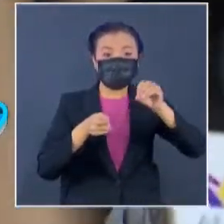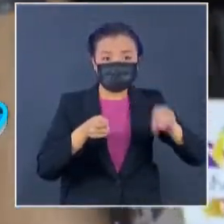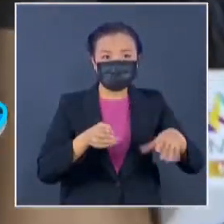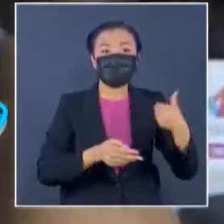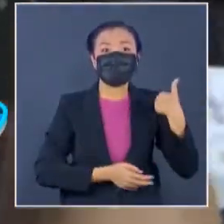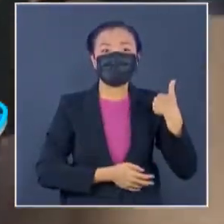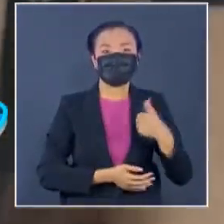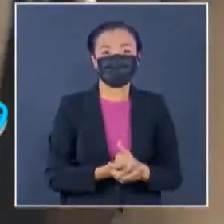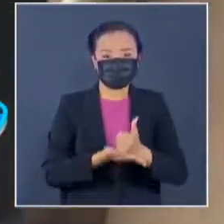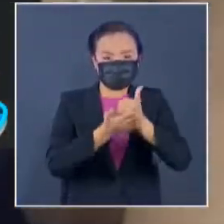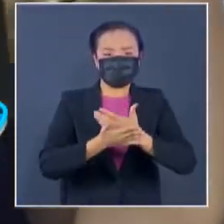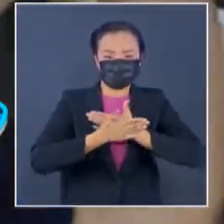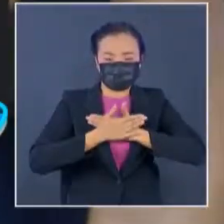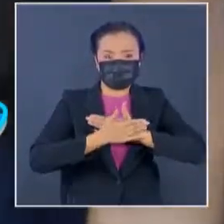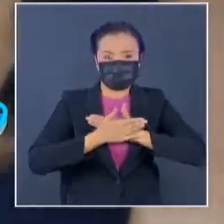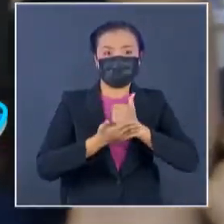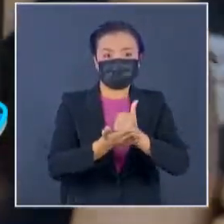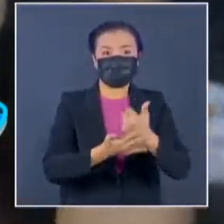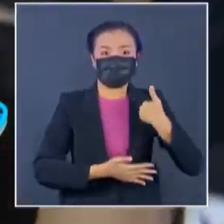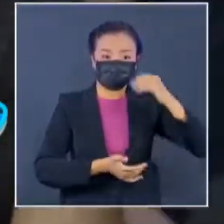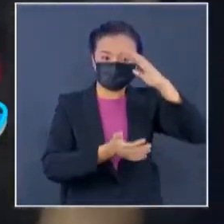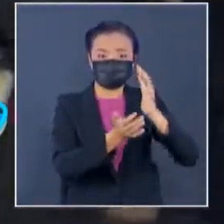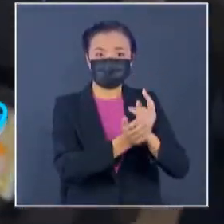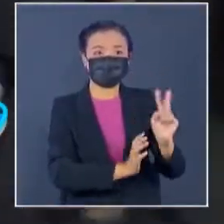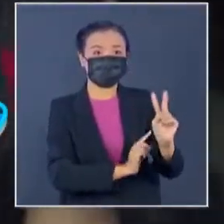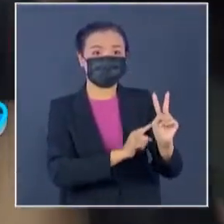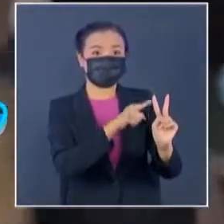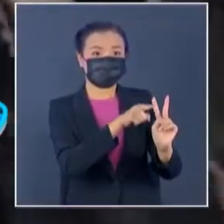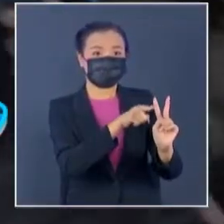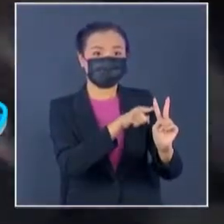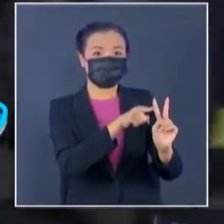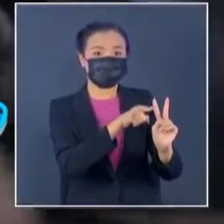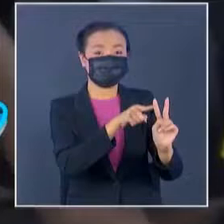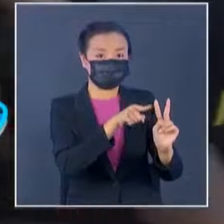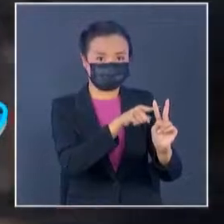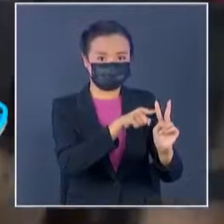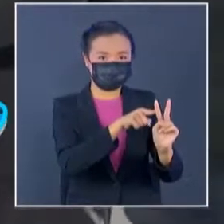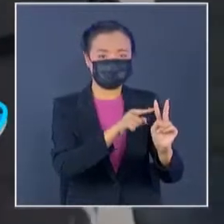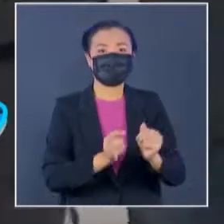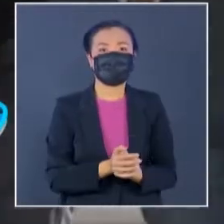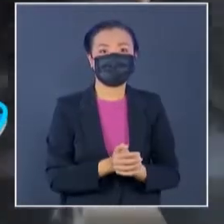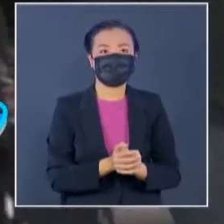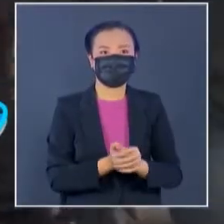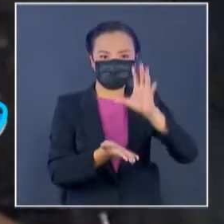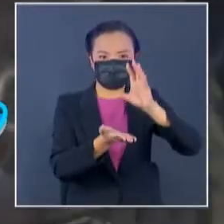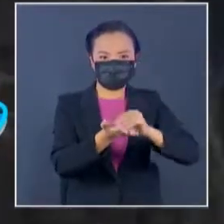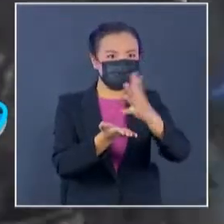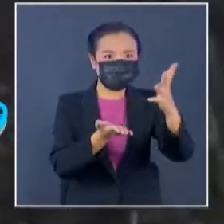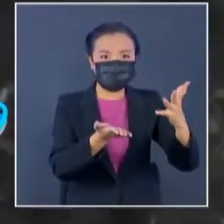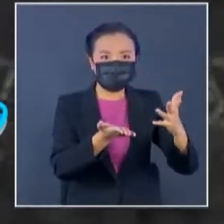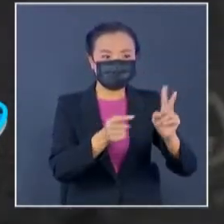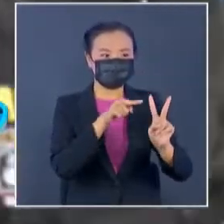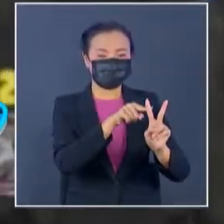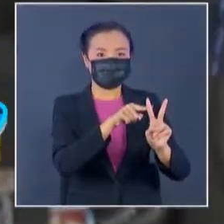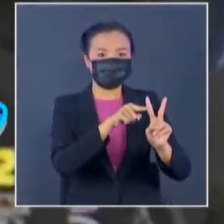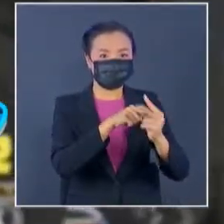แล้วก็ยังระบุด้วยนะครับว่ามีตำรวจอีก2นายที่อยู่ร่วมในเหตุการณ์ดังกล่าวแต่ปรากฏว่าในคลิปเนี่ยก็ไม่มีภาพของตำรวจ